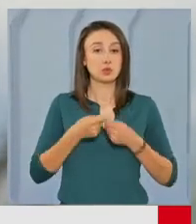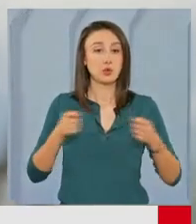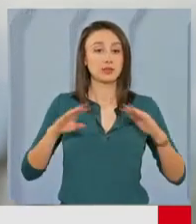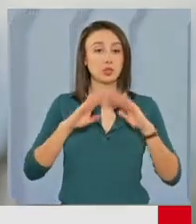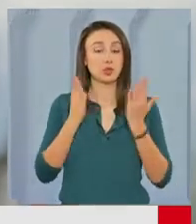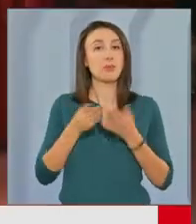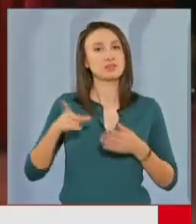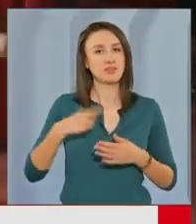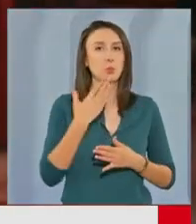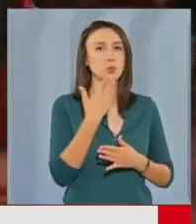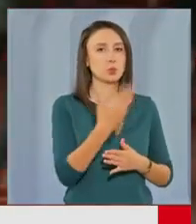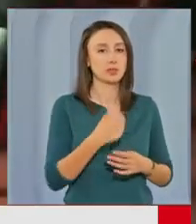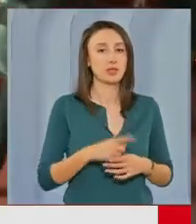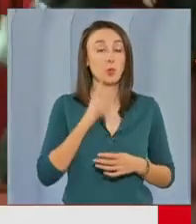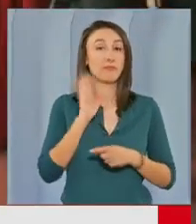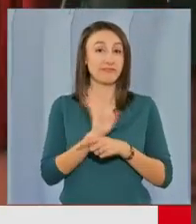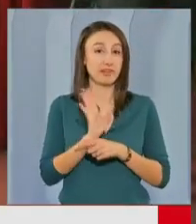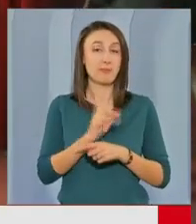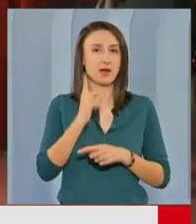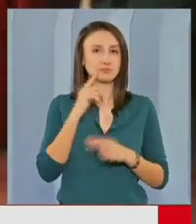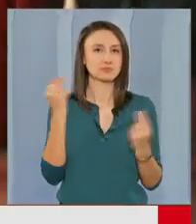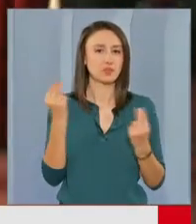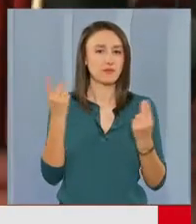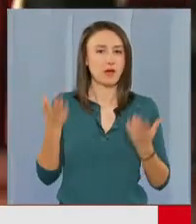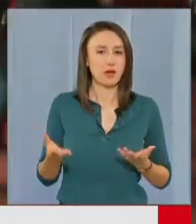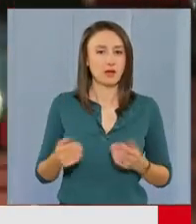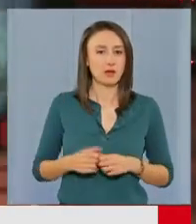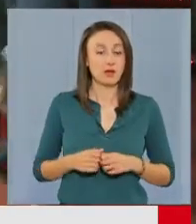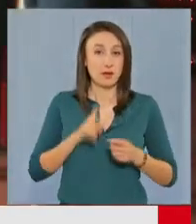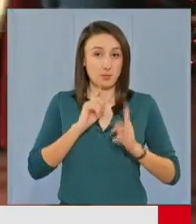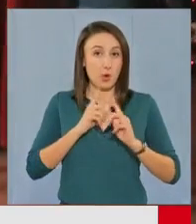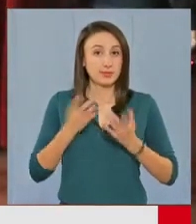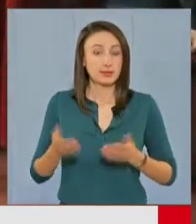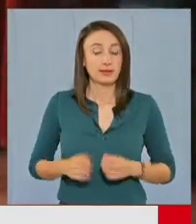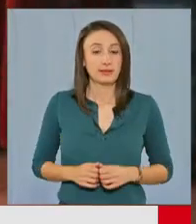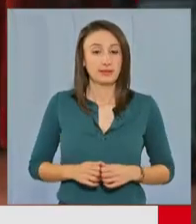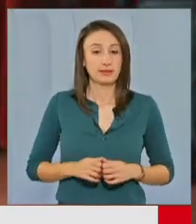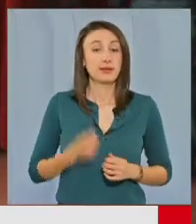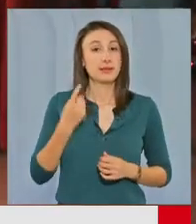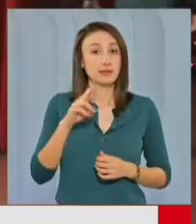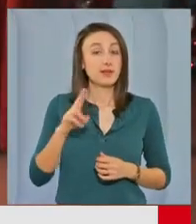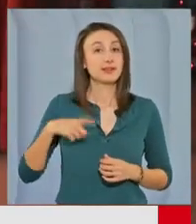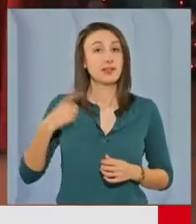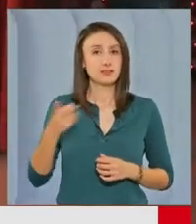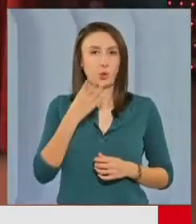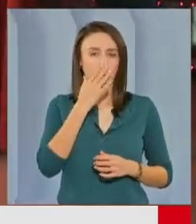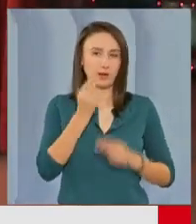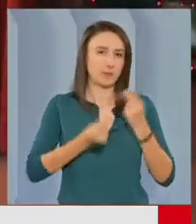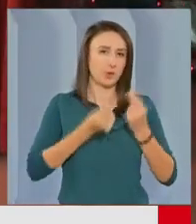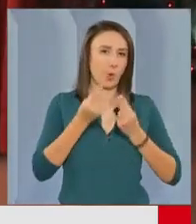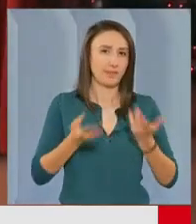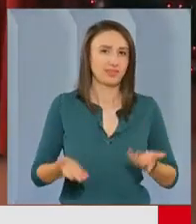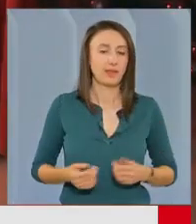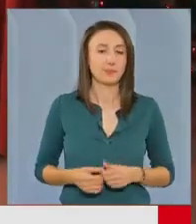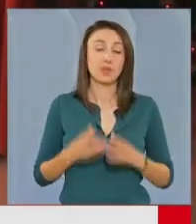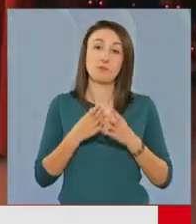lumea să fie mulțumită. E un film care are o intrigă politică, dar este o dramedie, e o dramă,